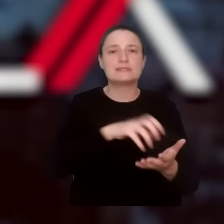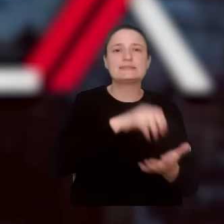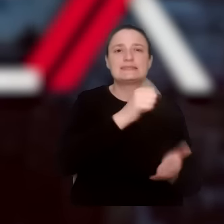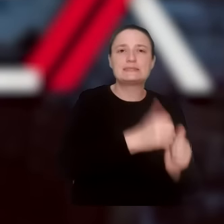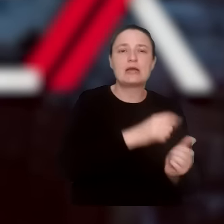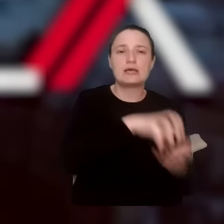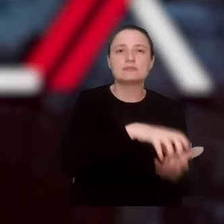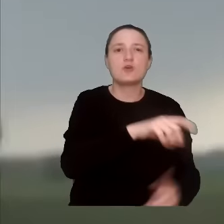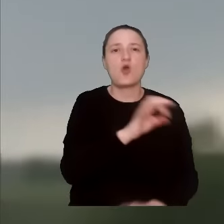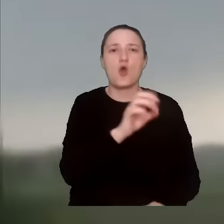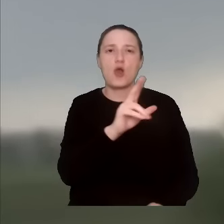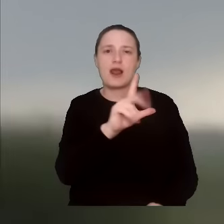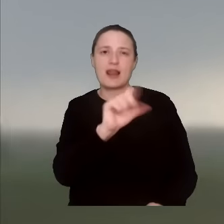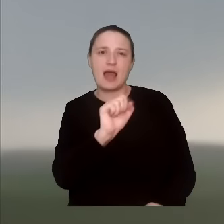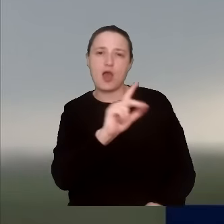śmiertelne.